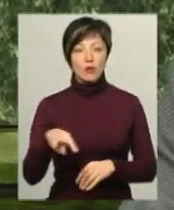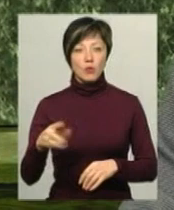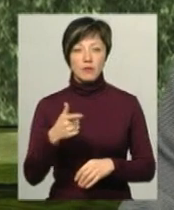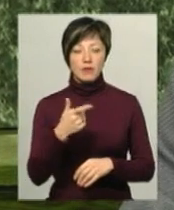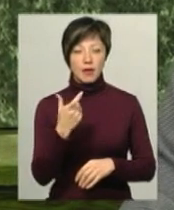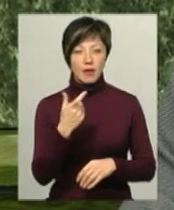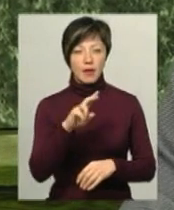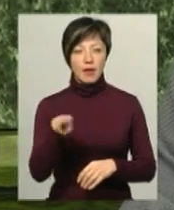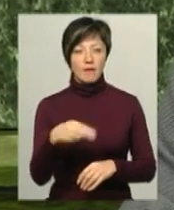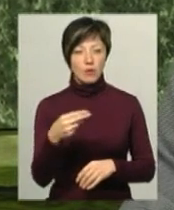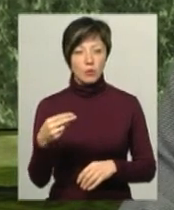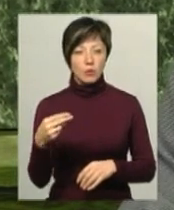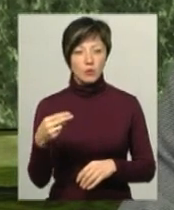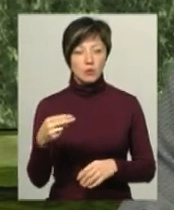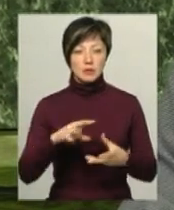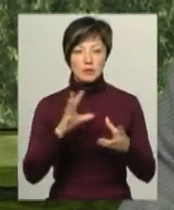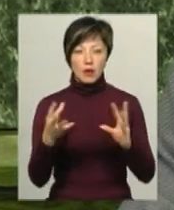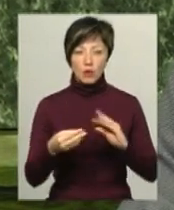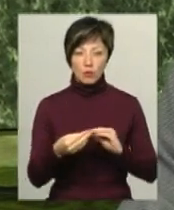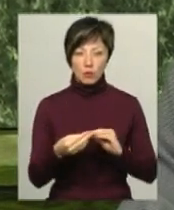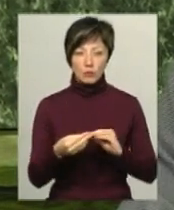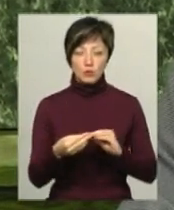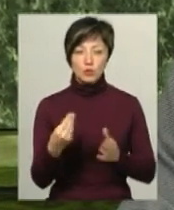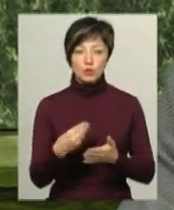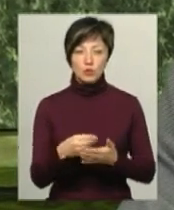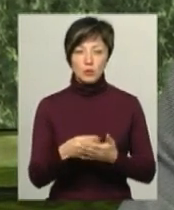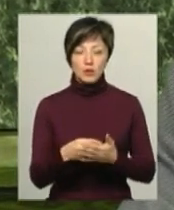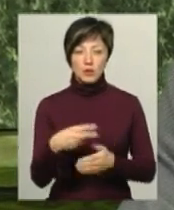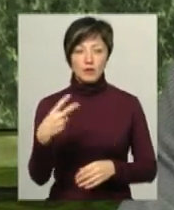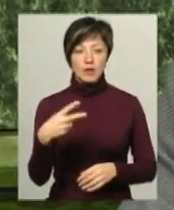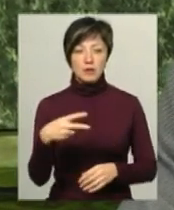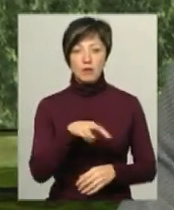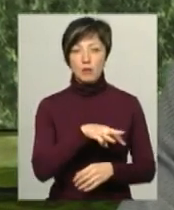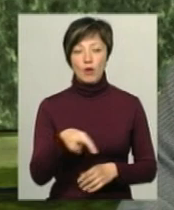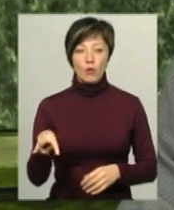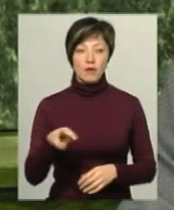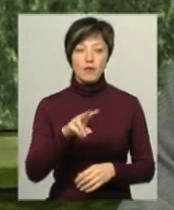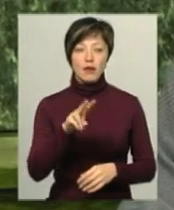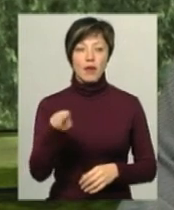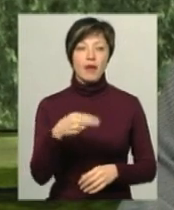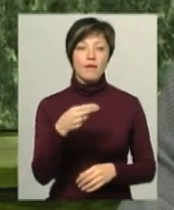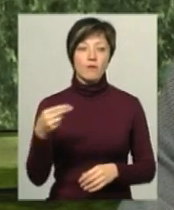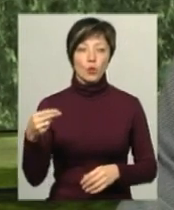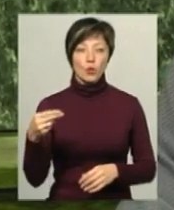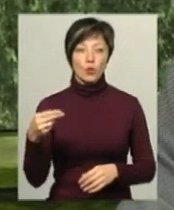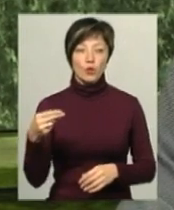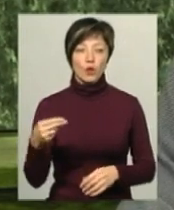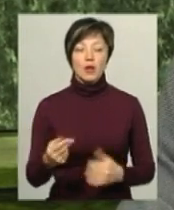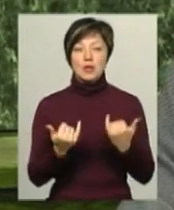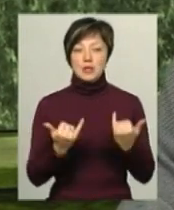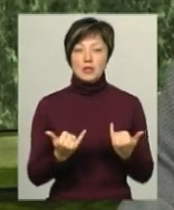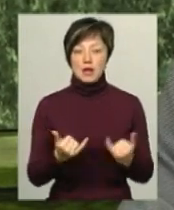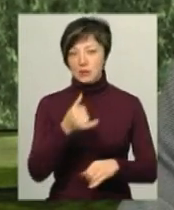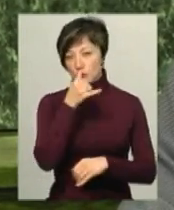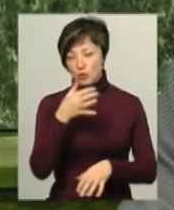євро. Тобто загалом мова йде про суму 20 мільйонів євро. Ми наразі не